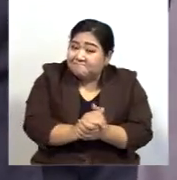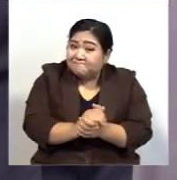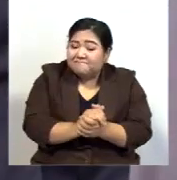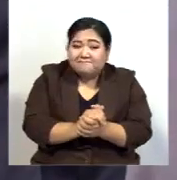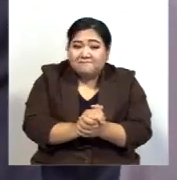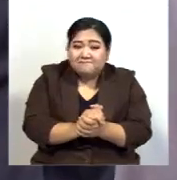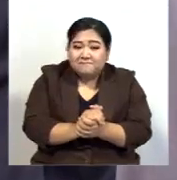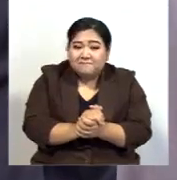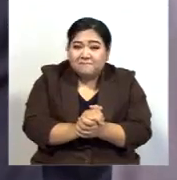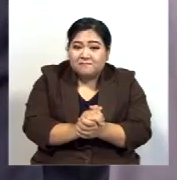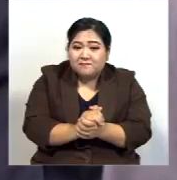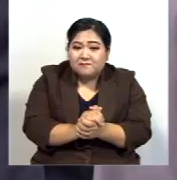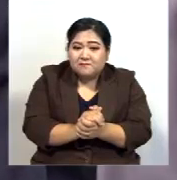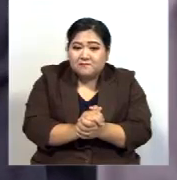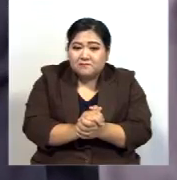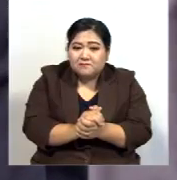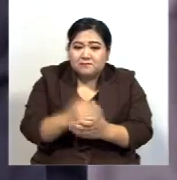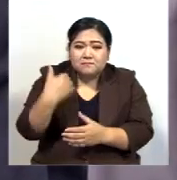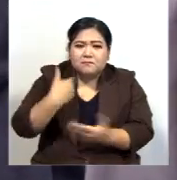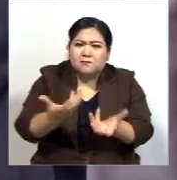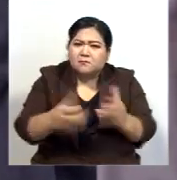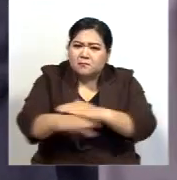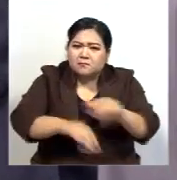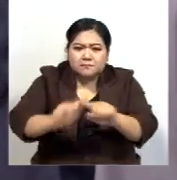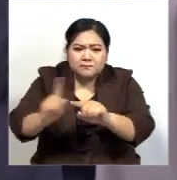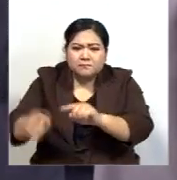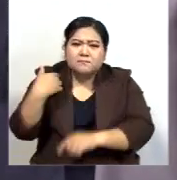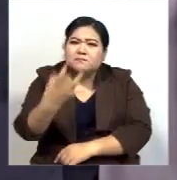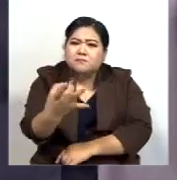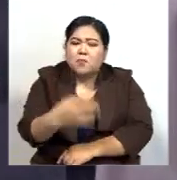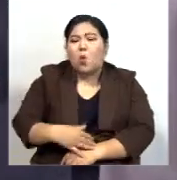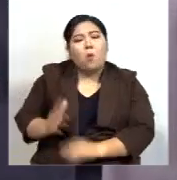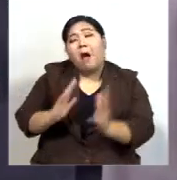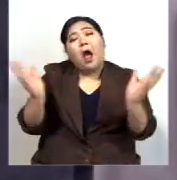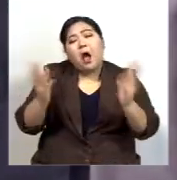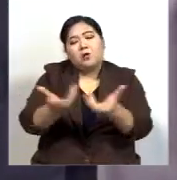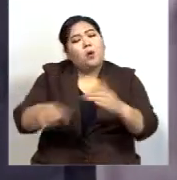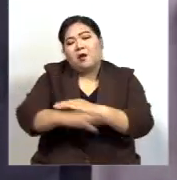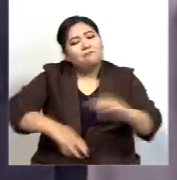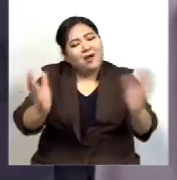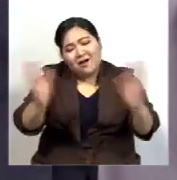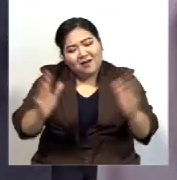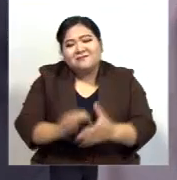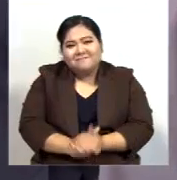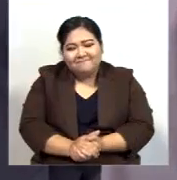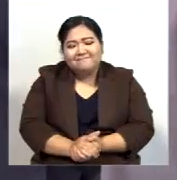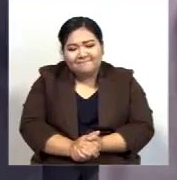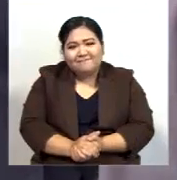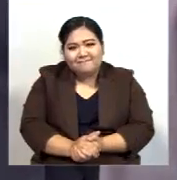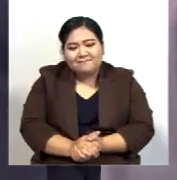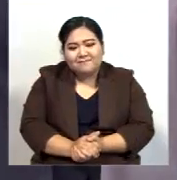หลักฐานที่มาตัวเขาเป็นกล่องเก็บเสียงใช่ไหมคะหลักฐานสำคัญ มีหลายอย่างนะครับ จับได้ที่ไหนใช่